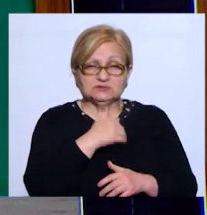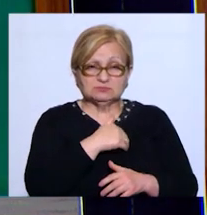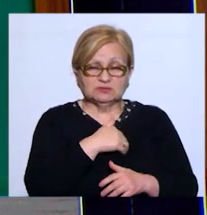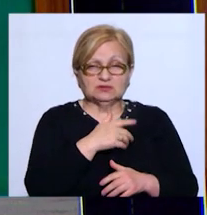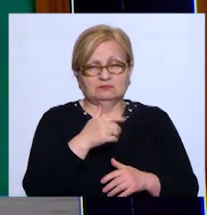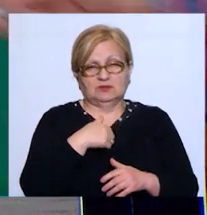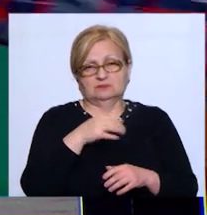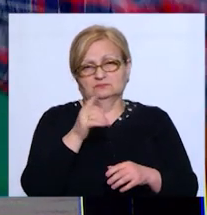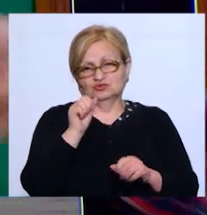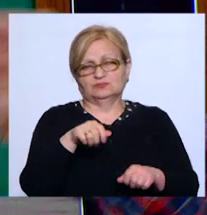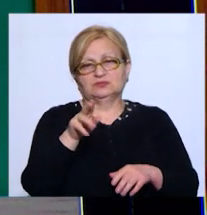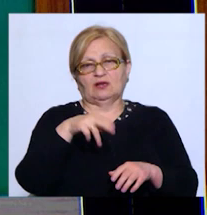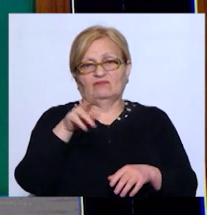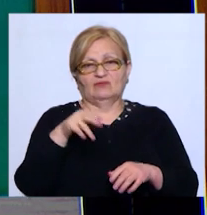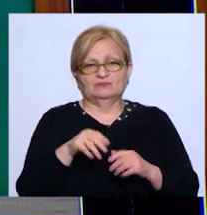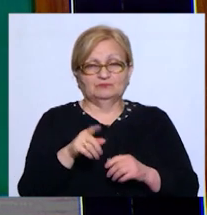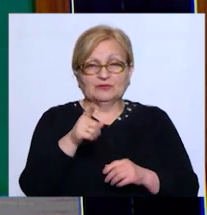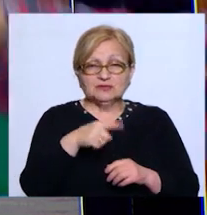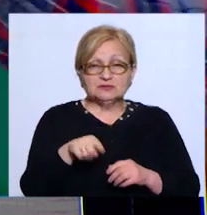გავაფერადო. წრე.